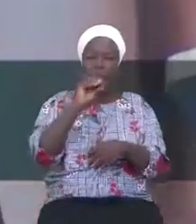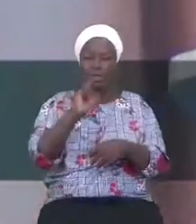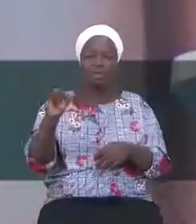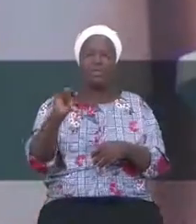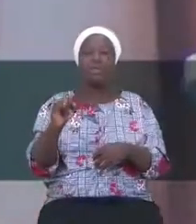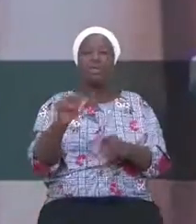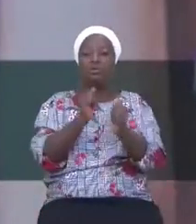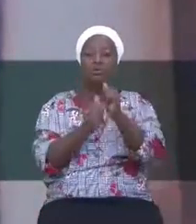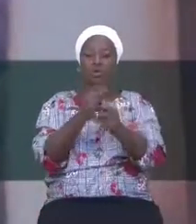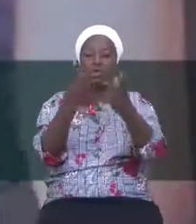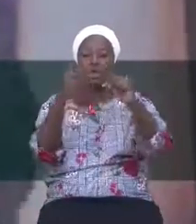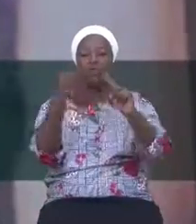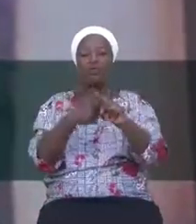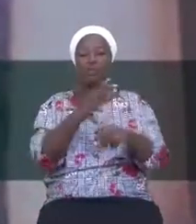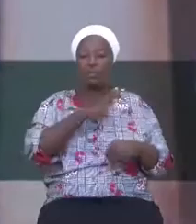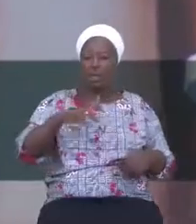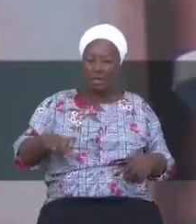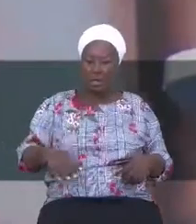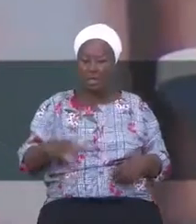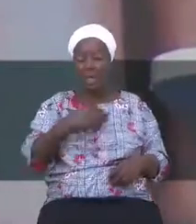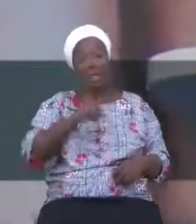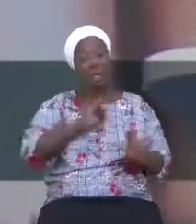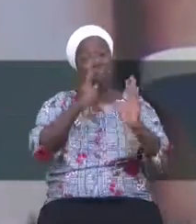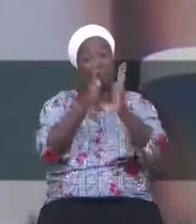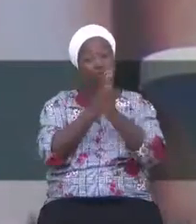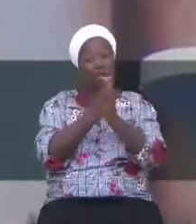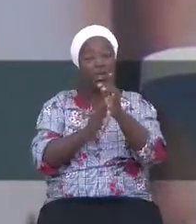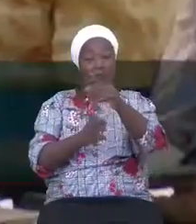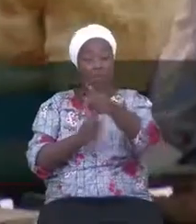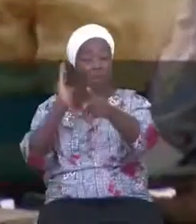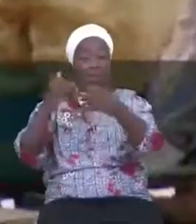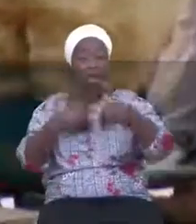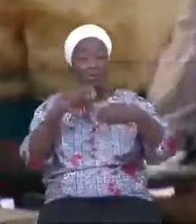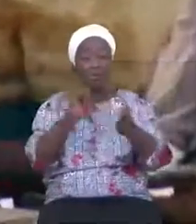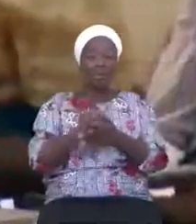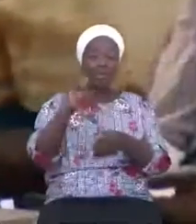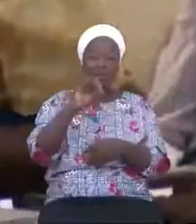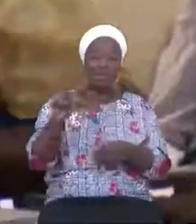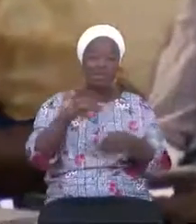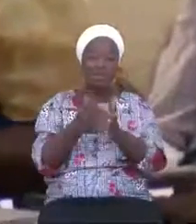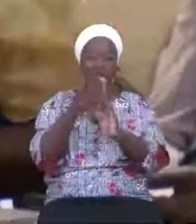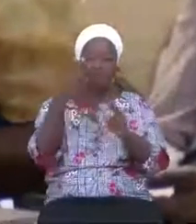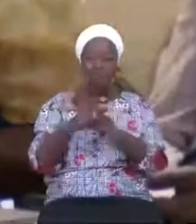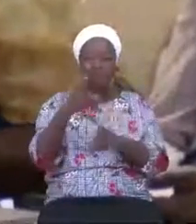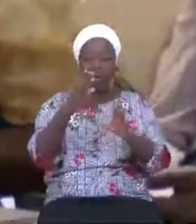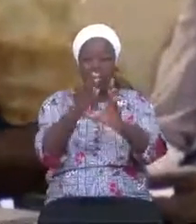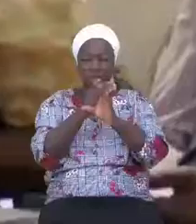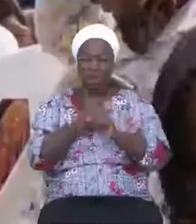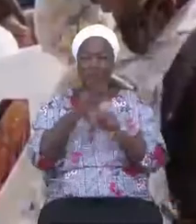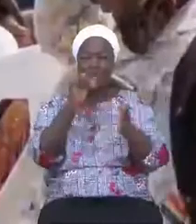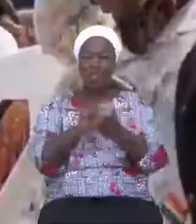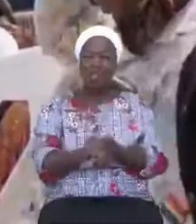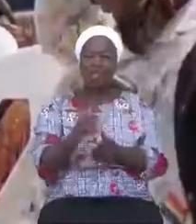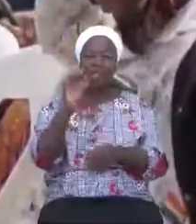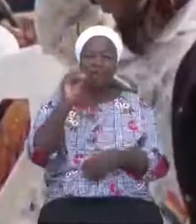vient de Christ. Et je prie que tu aies ce message, tu recevras ce